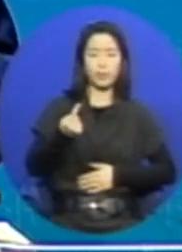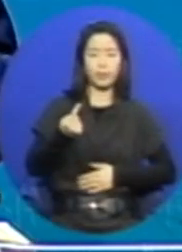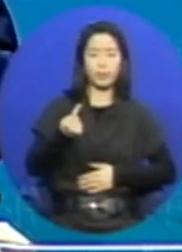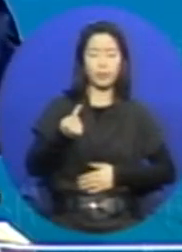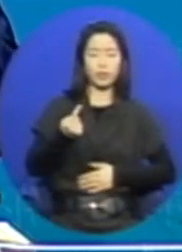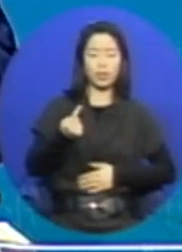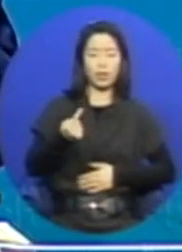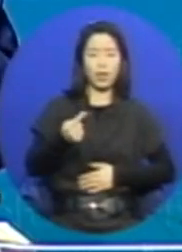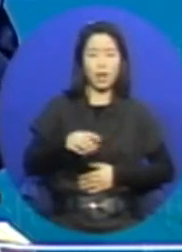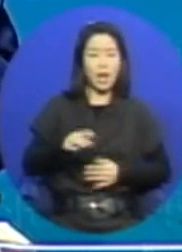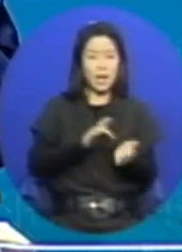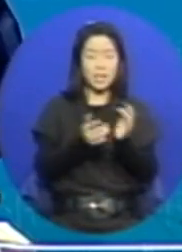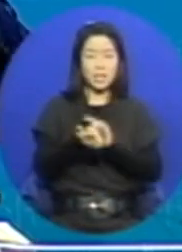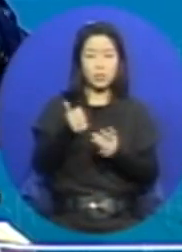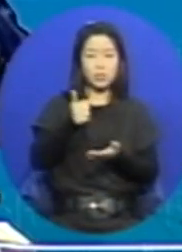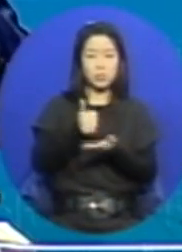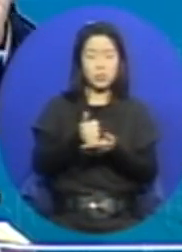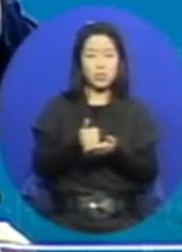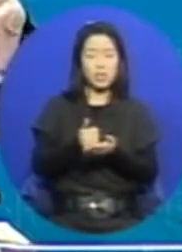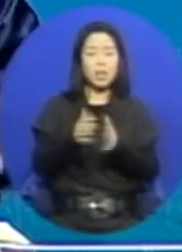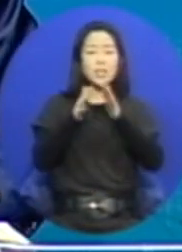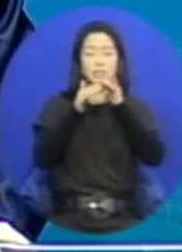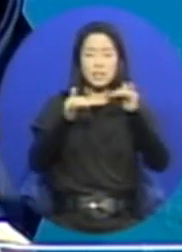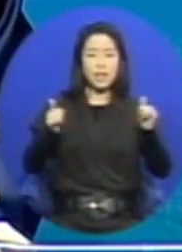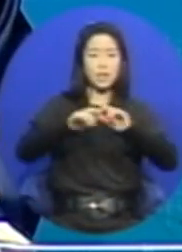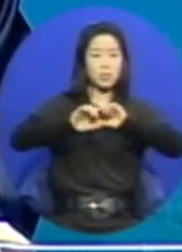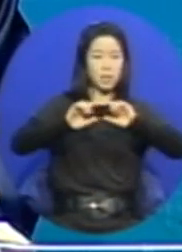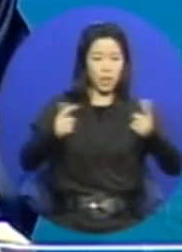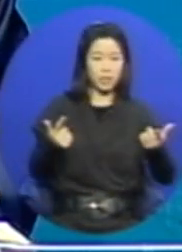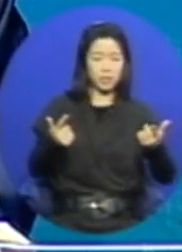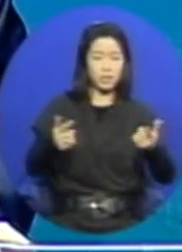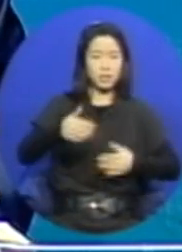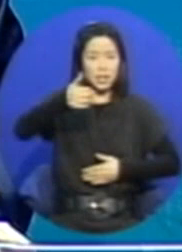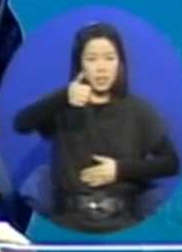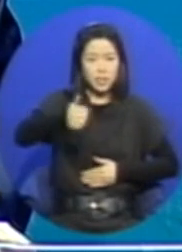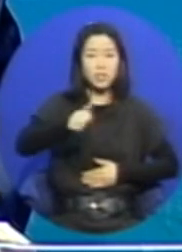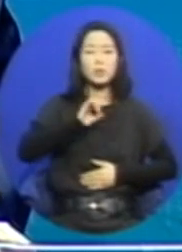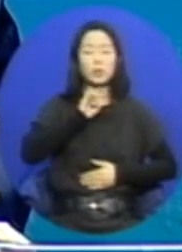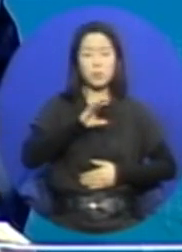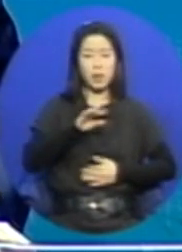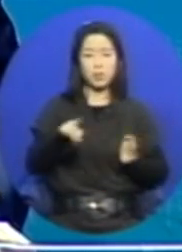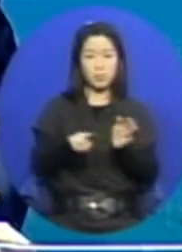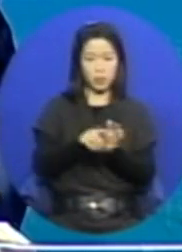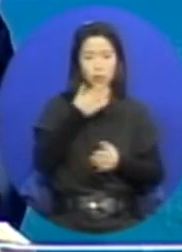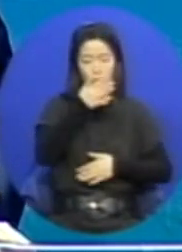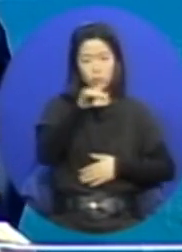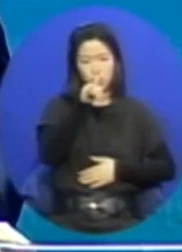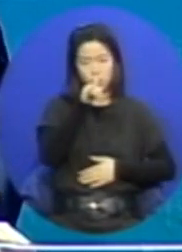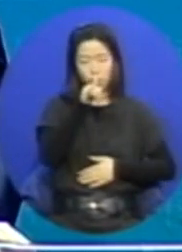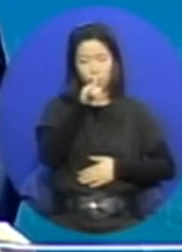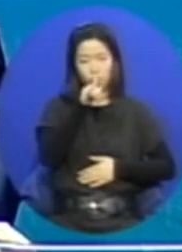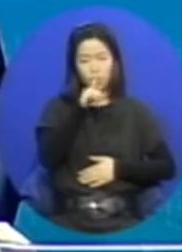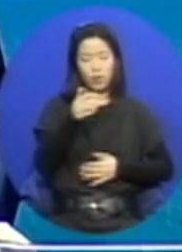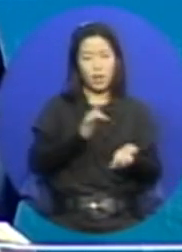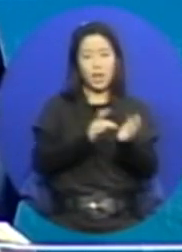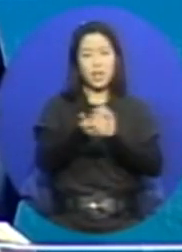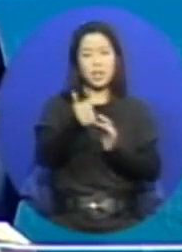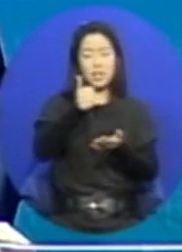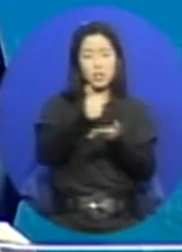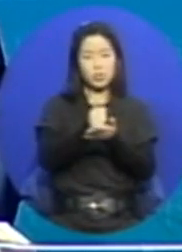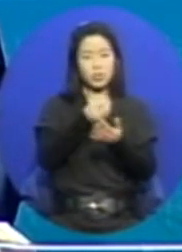예수님을 비인격적인 어떤 신으로만 여길 수가 있습니다. 그 말은 예수님께 입 맞춘다는